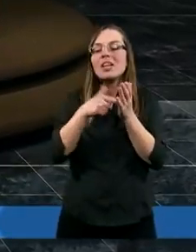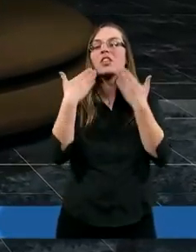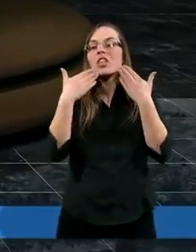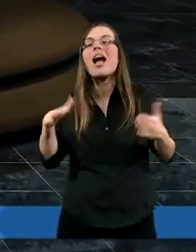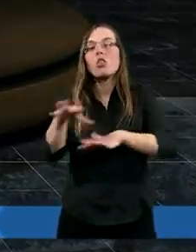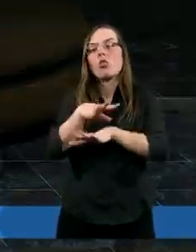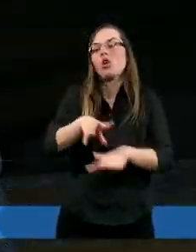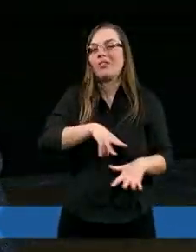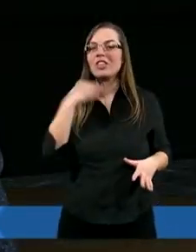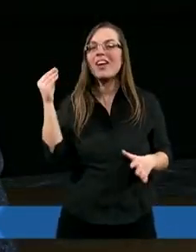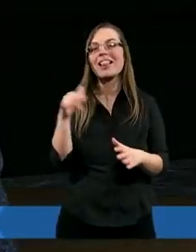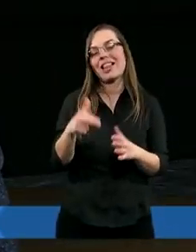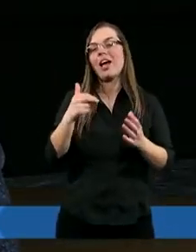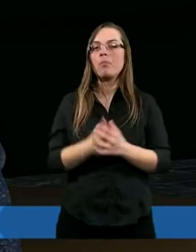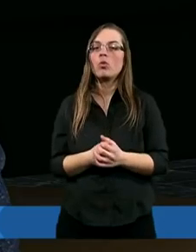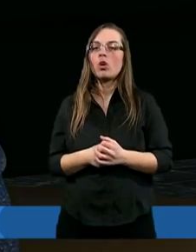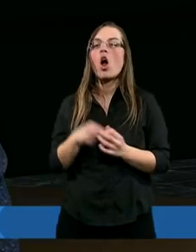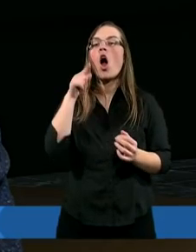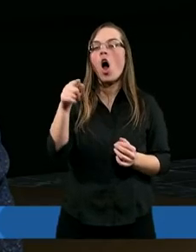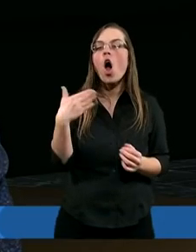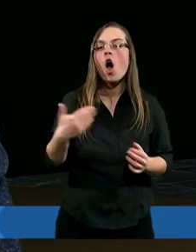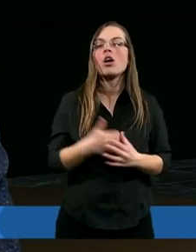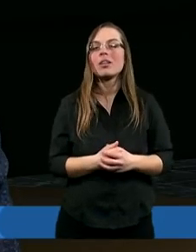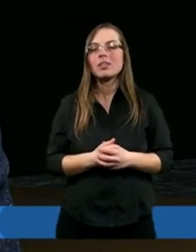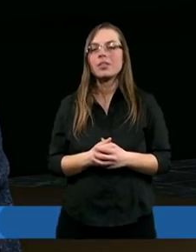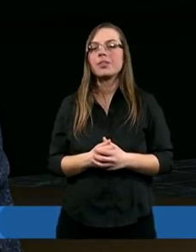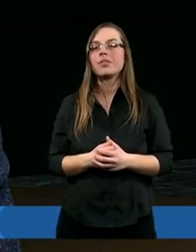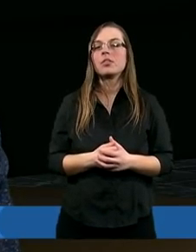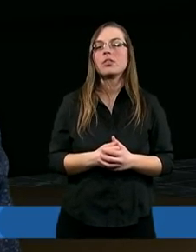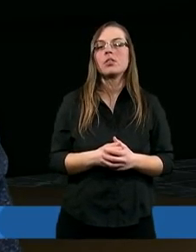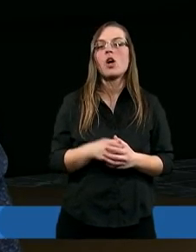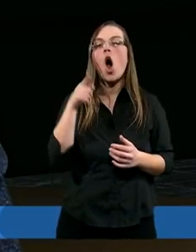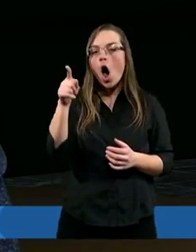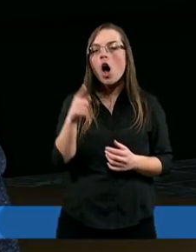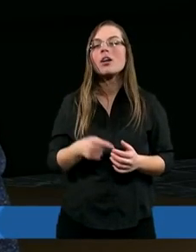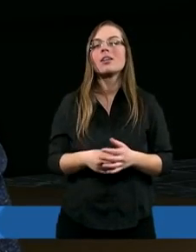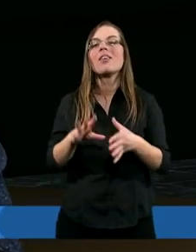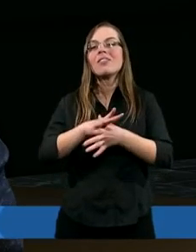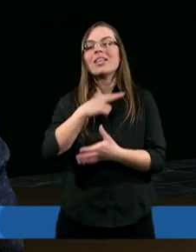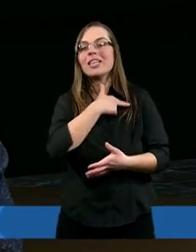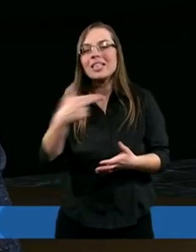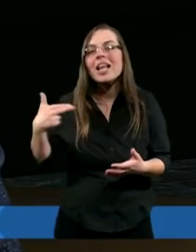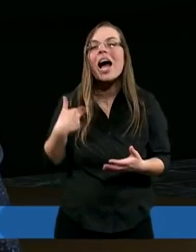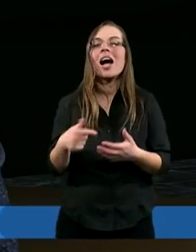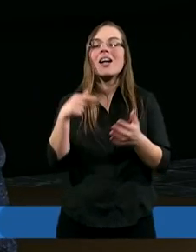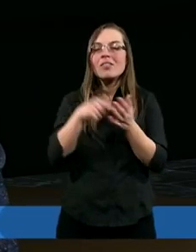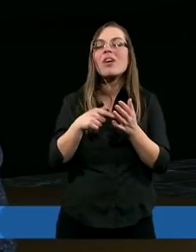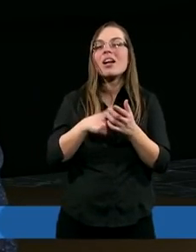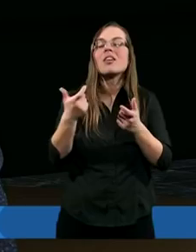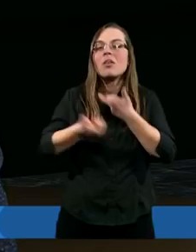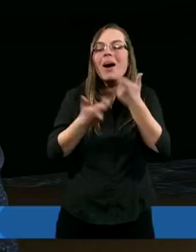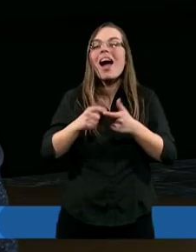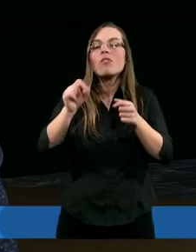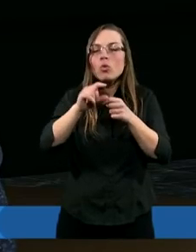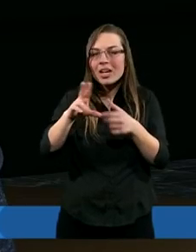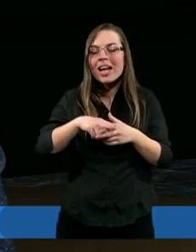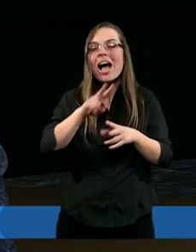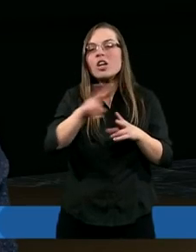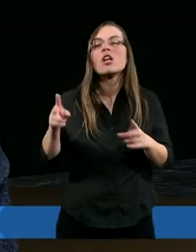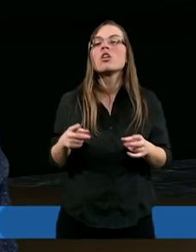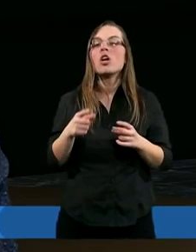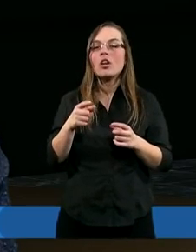właśnie Duchowi Świętym. Bo On w nas sprawuje nawet to